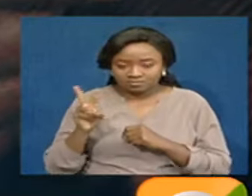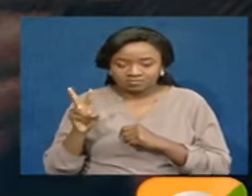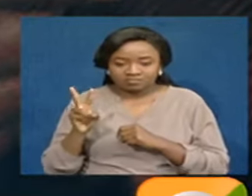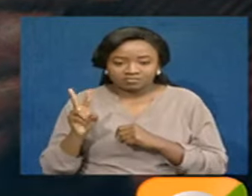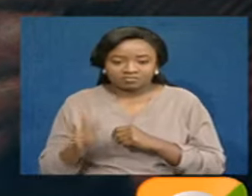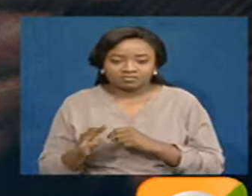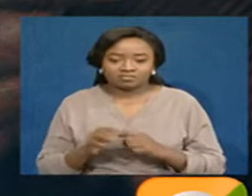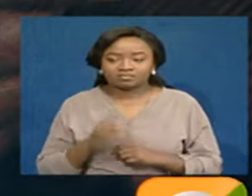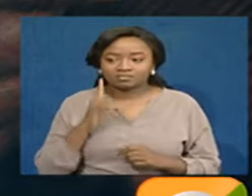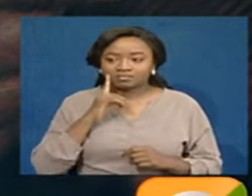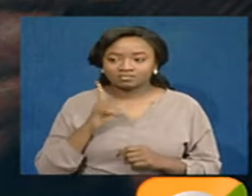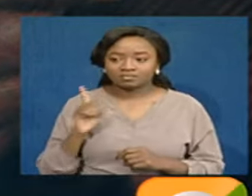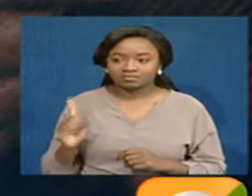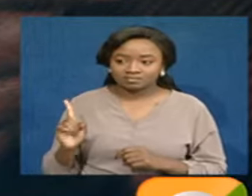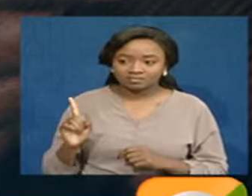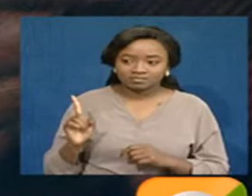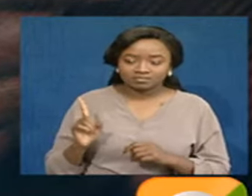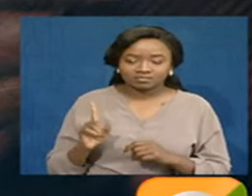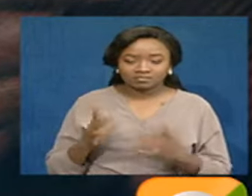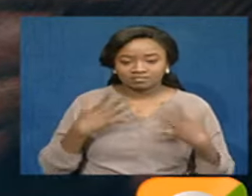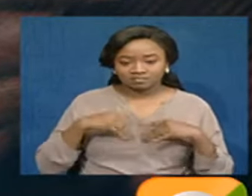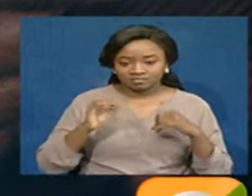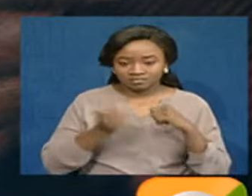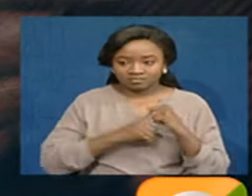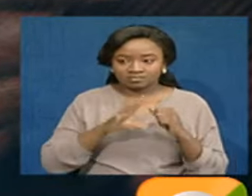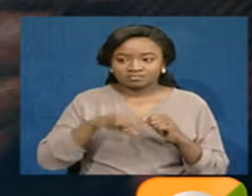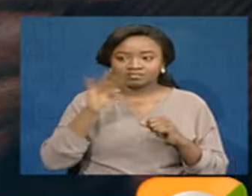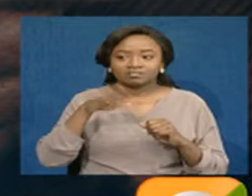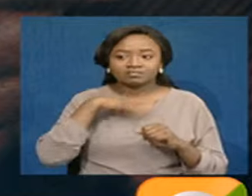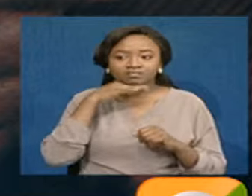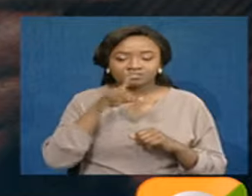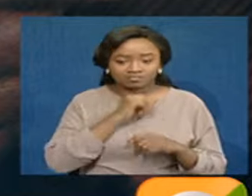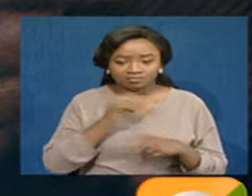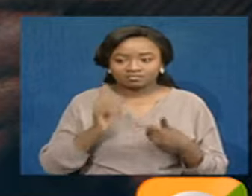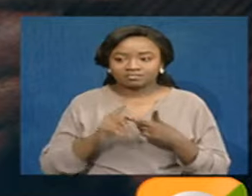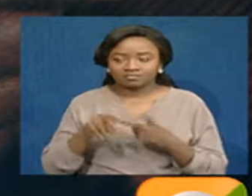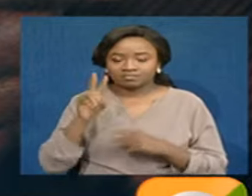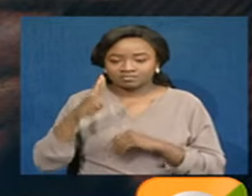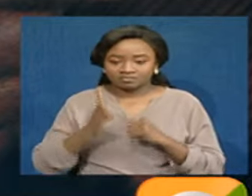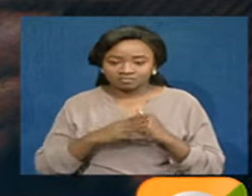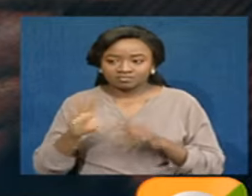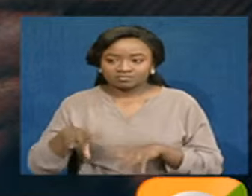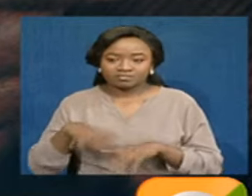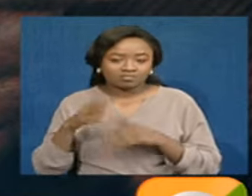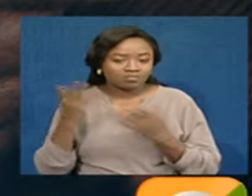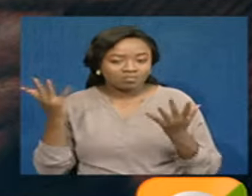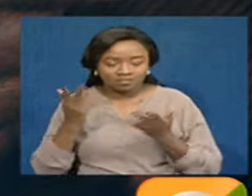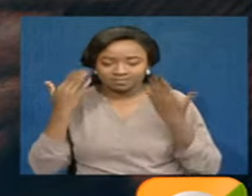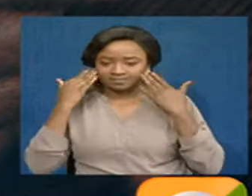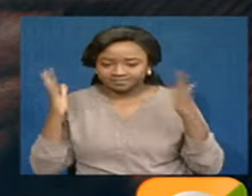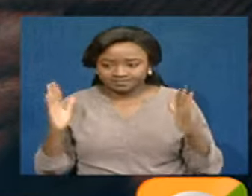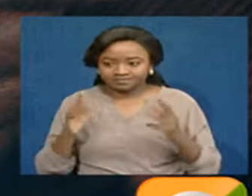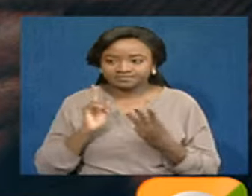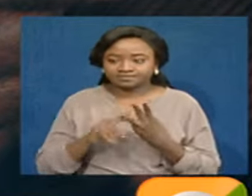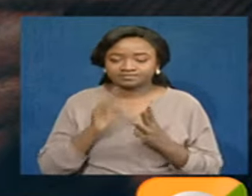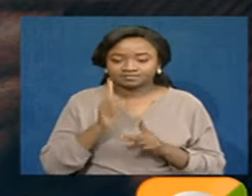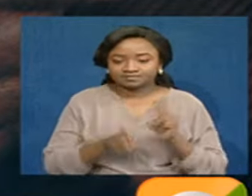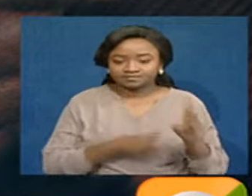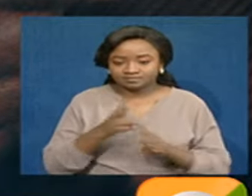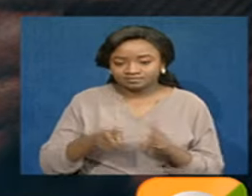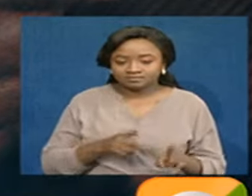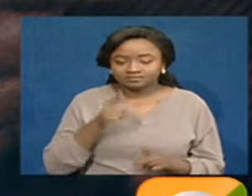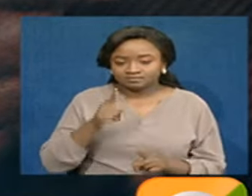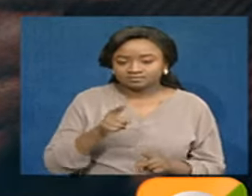kati ya 57 hao, watu 6 walipatikana wakiwa wameuawa, 29 hawajulikani waliko na